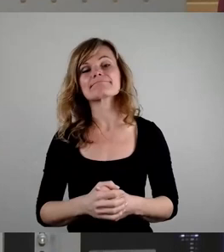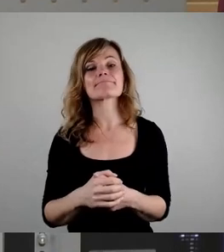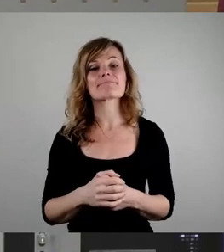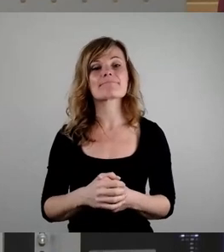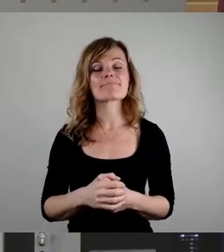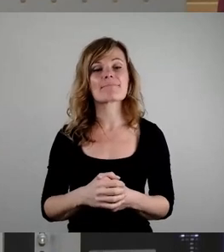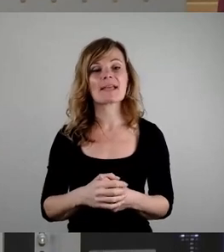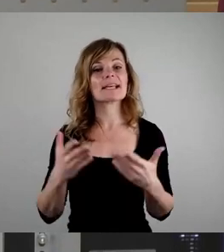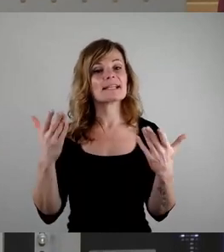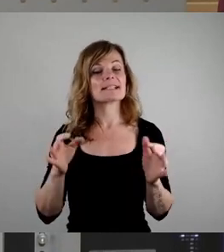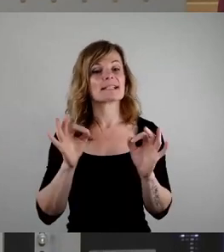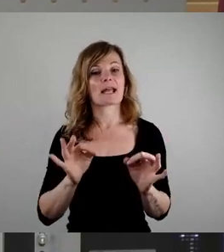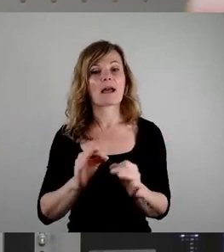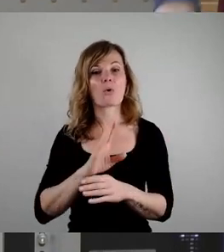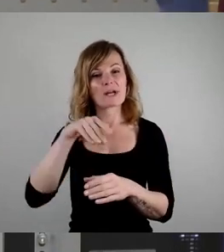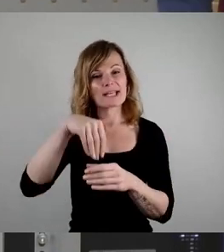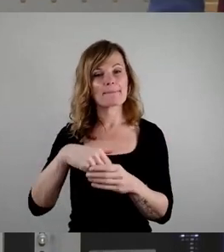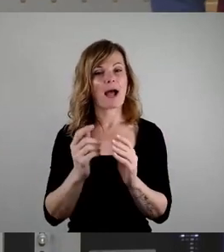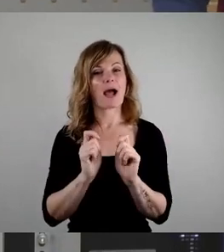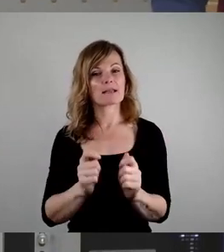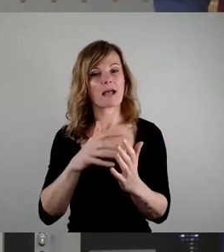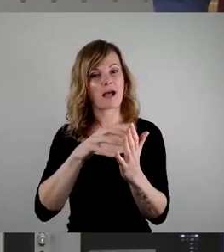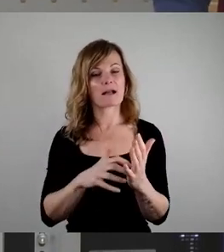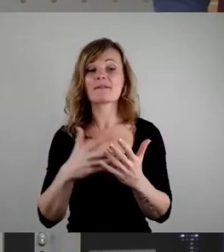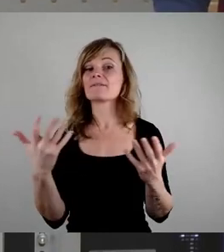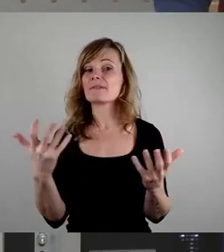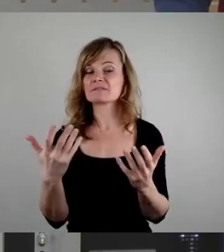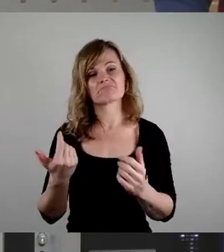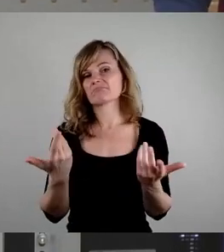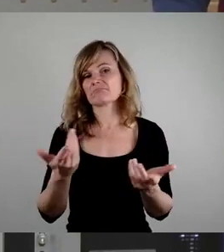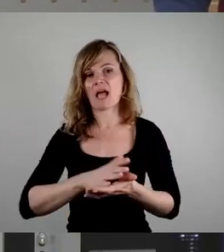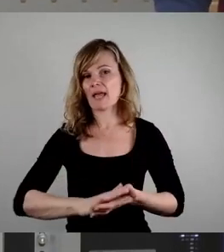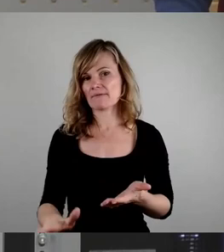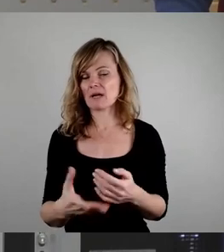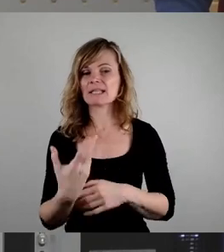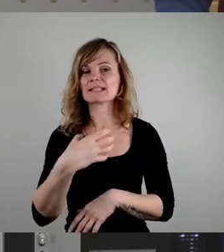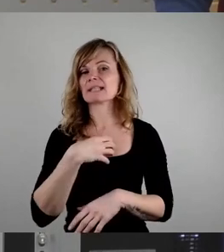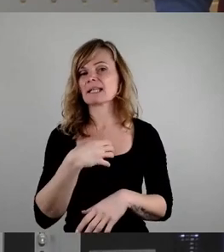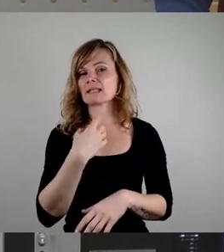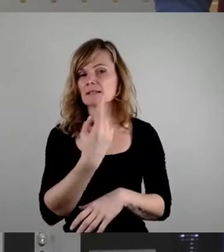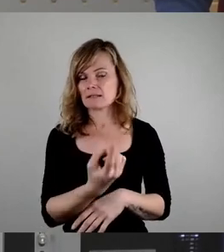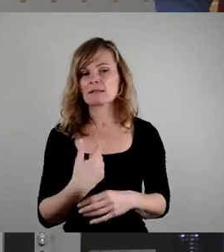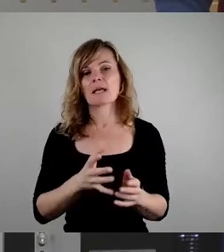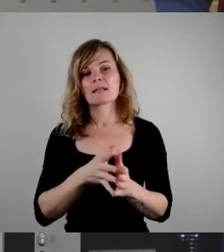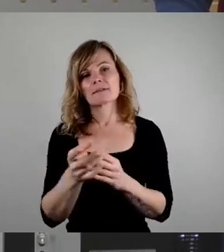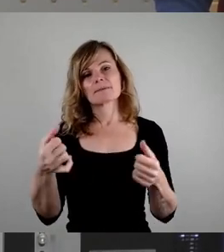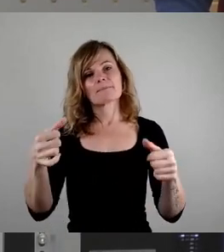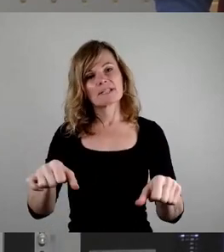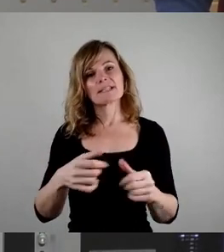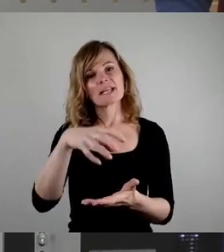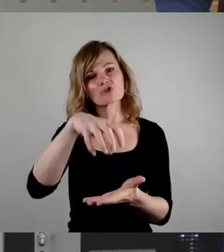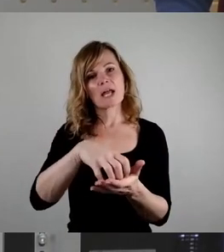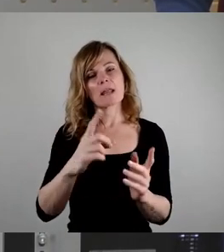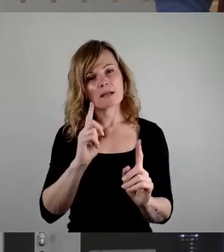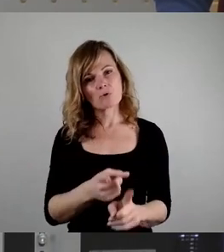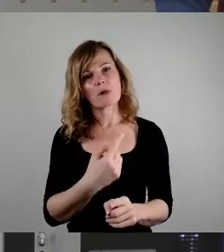Steht jetzt genau in dem Antrag? Eigentlich relativ einfach. Dresden soll sich zur transparenzpflichtigen Stelle erklären. Das ist